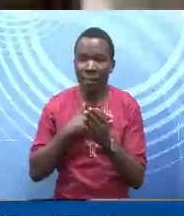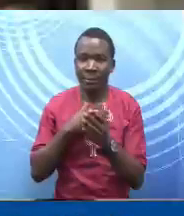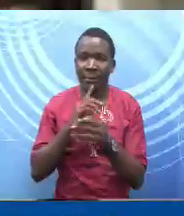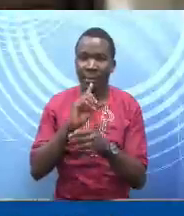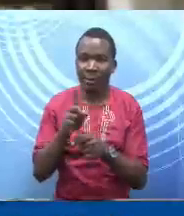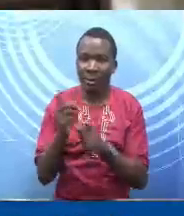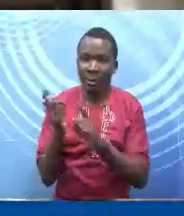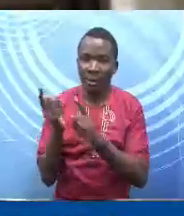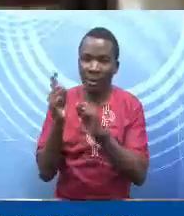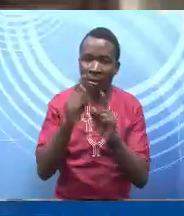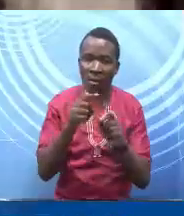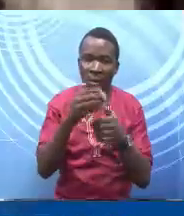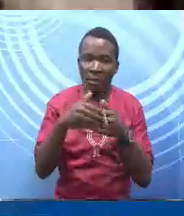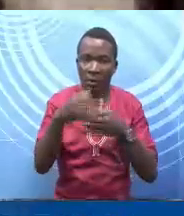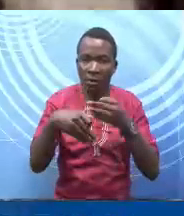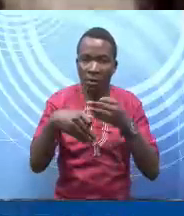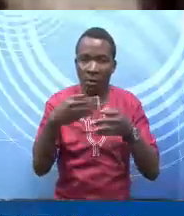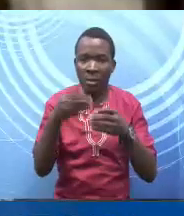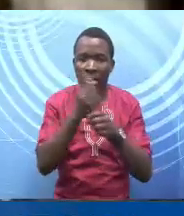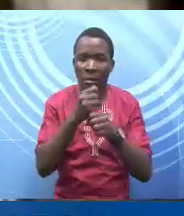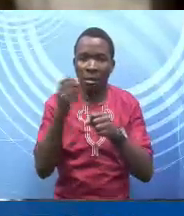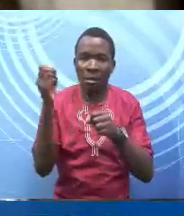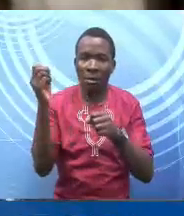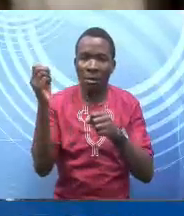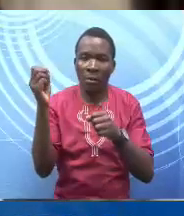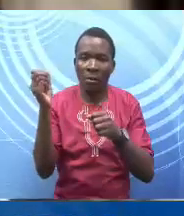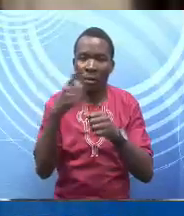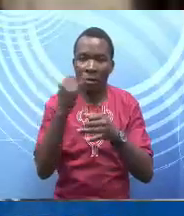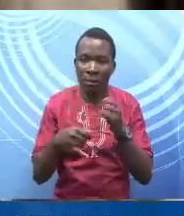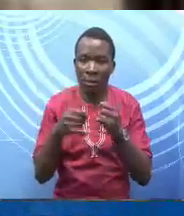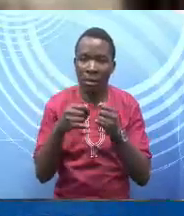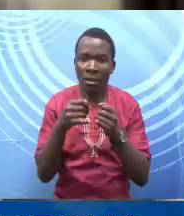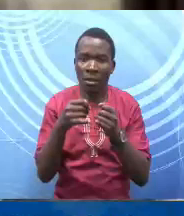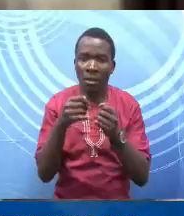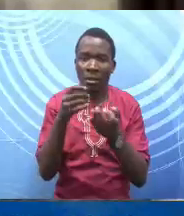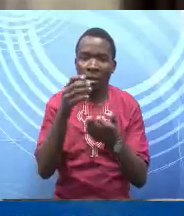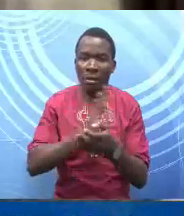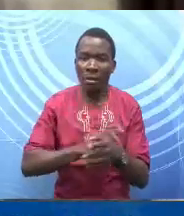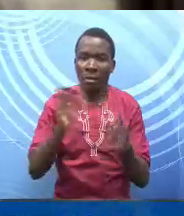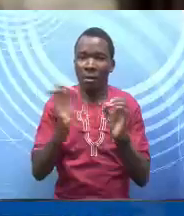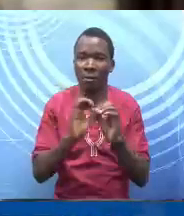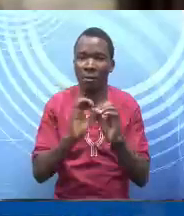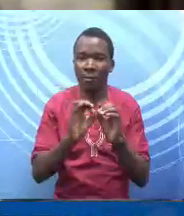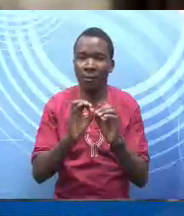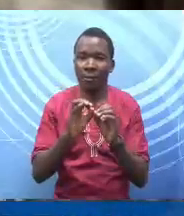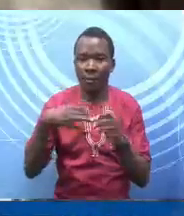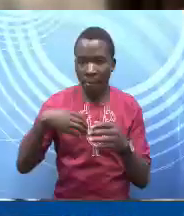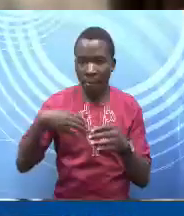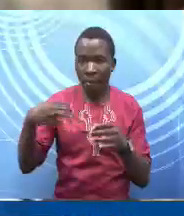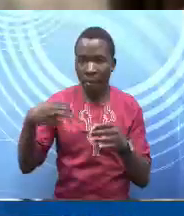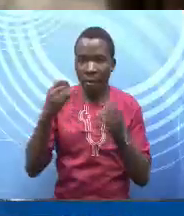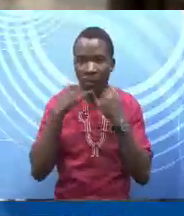ntabwo nigeze mpemba ukwezi gushize. Bimenyimana Theoneste ari we Bizuru yambwiye ko nta mafaranga mpa ngo nta nayo